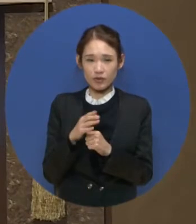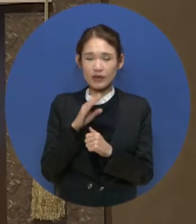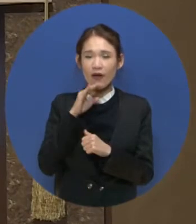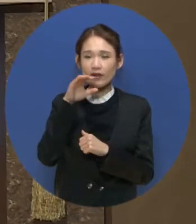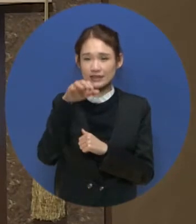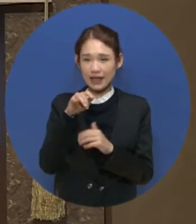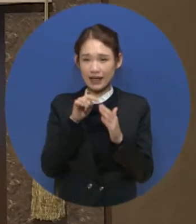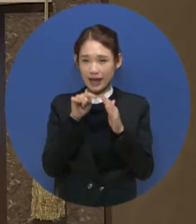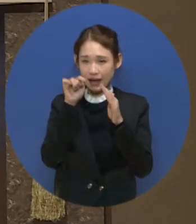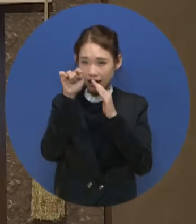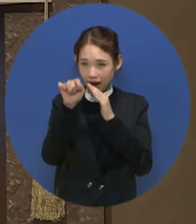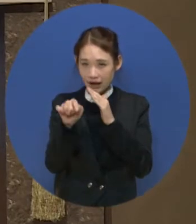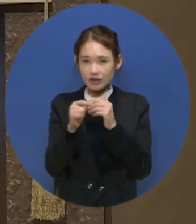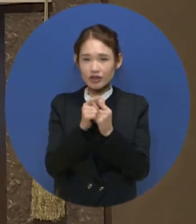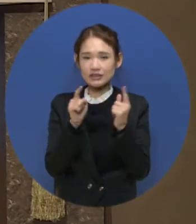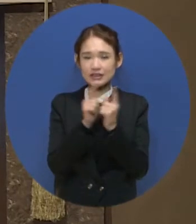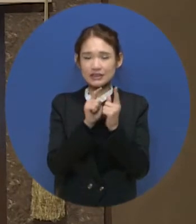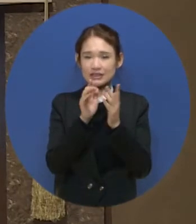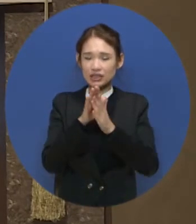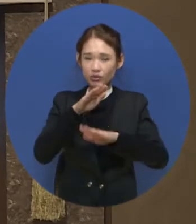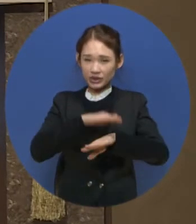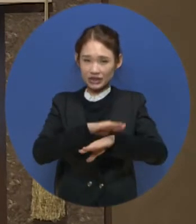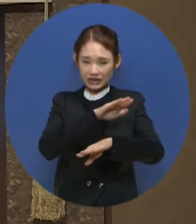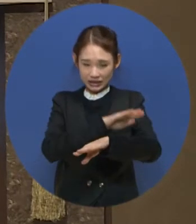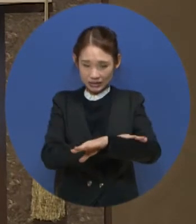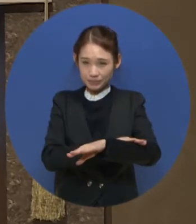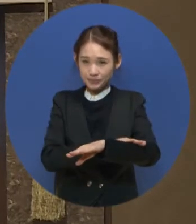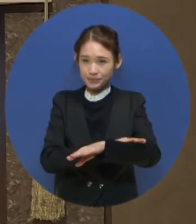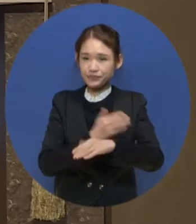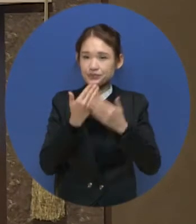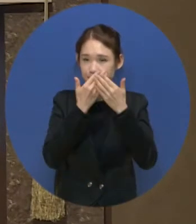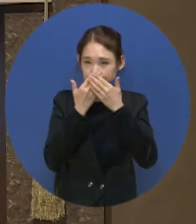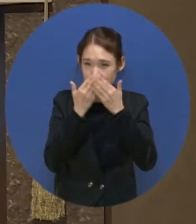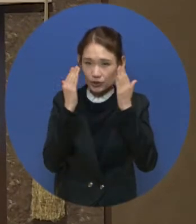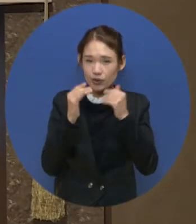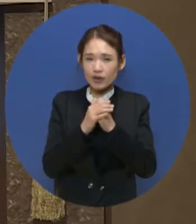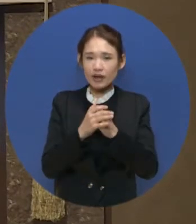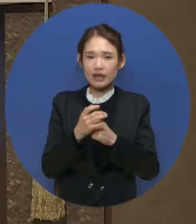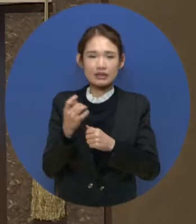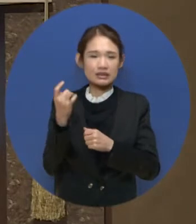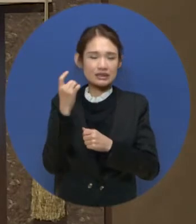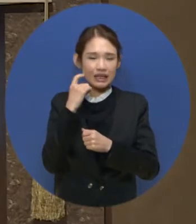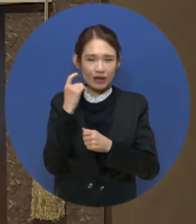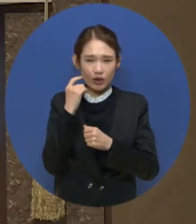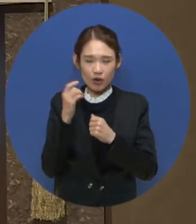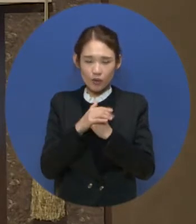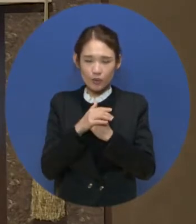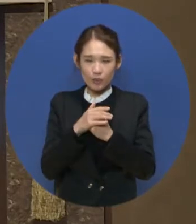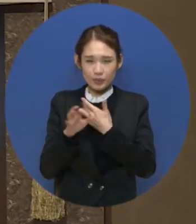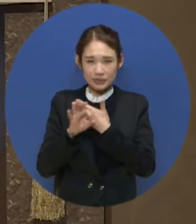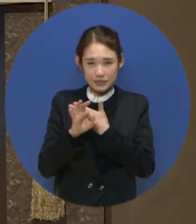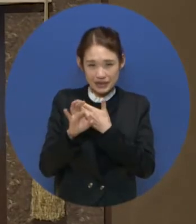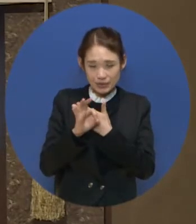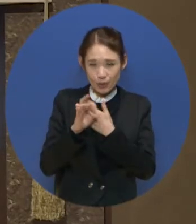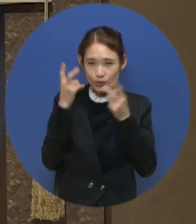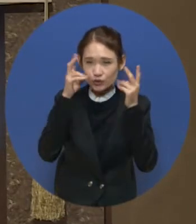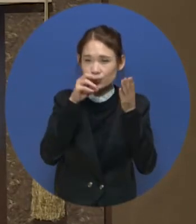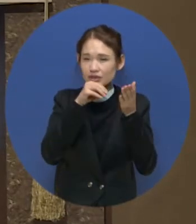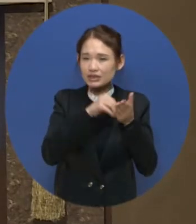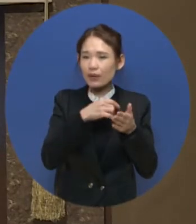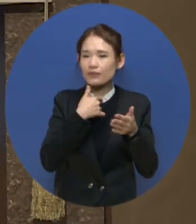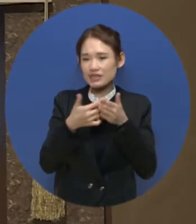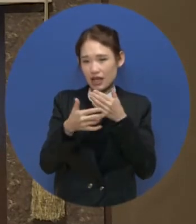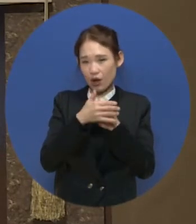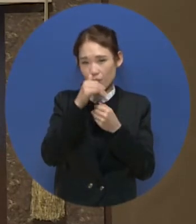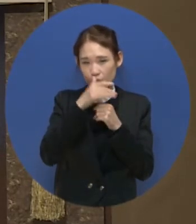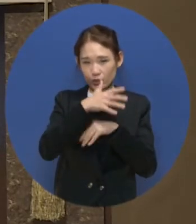현장에 나가서 실제 실습도 하고 또 취업을 이제 가상으로 체험하게끔 하는 그러한 파트가 있고,